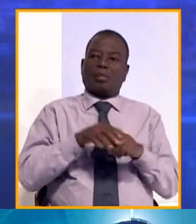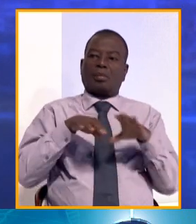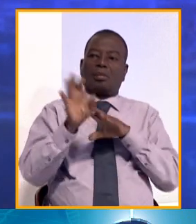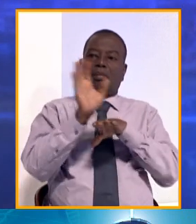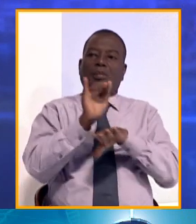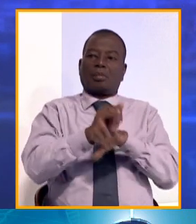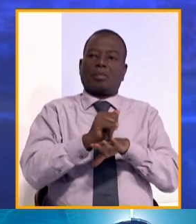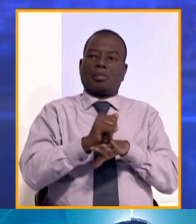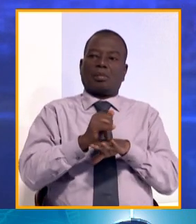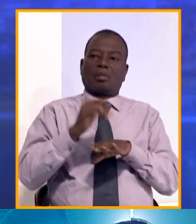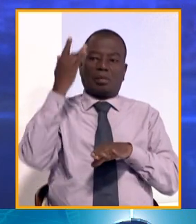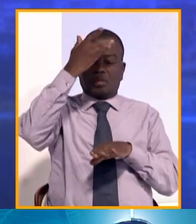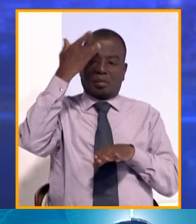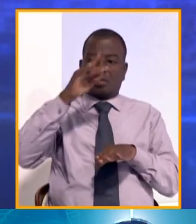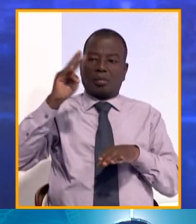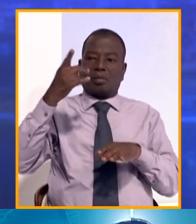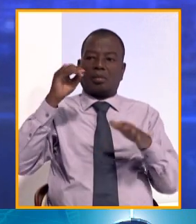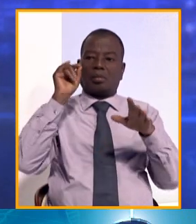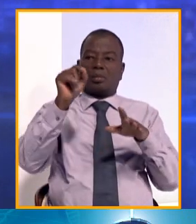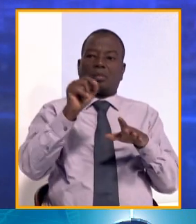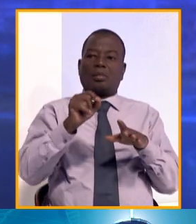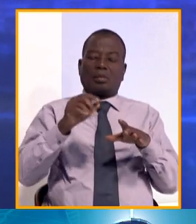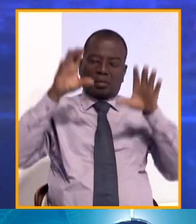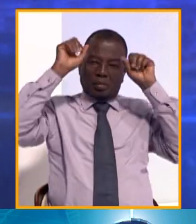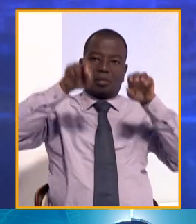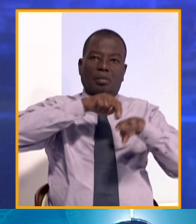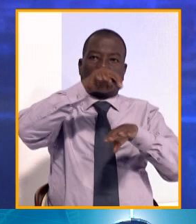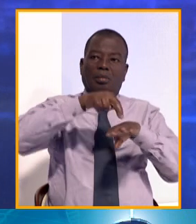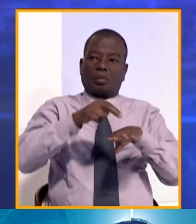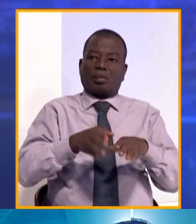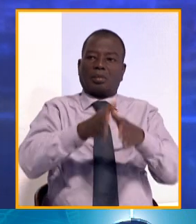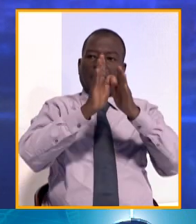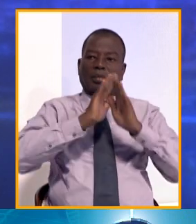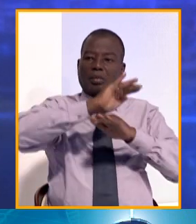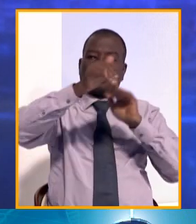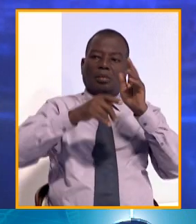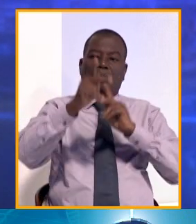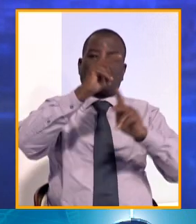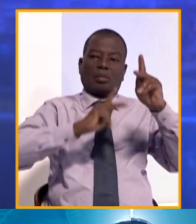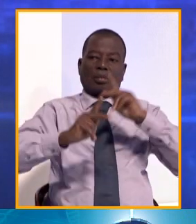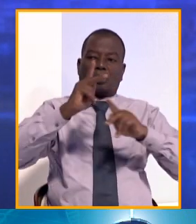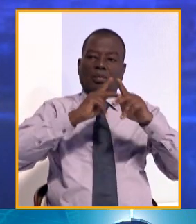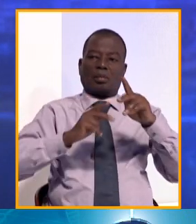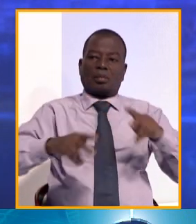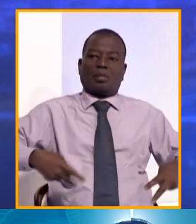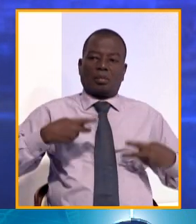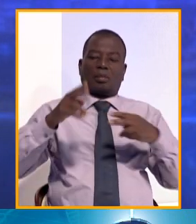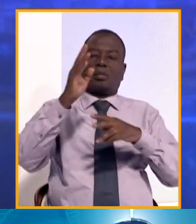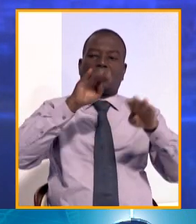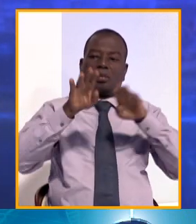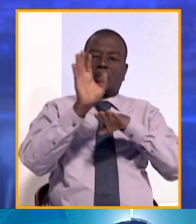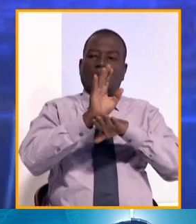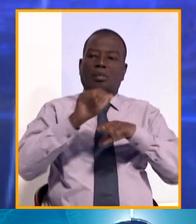en Côte d'Ivoire. Concernant ce deuxième point, le président de la République exhorte toutes les populations vivantes en Côte d'Ivoire